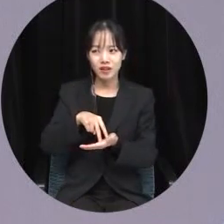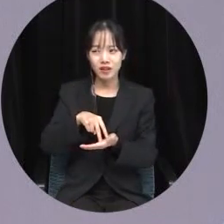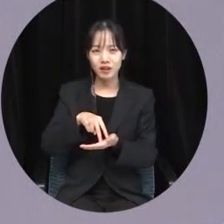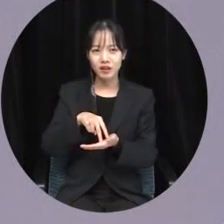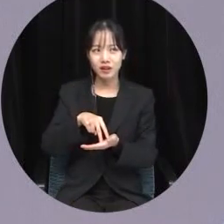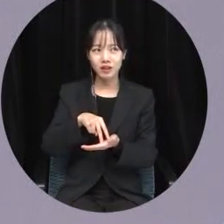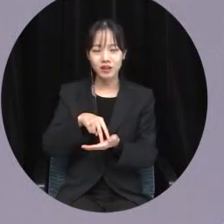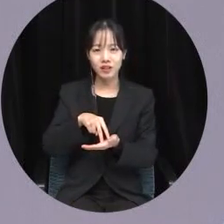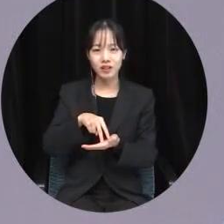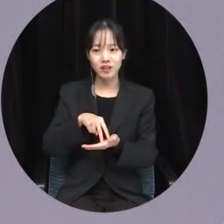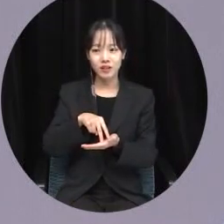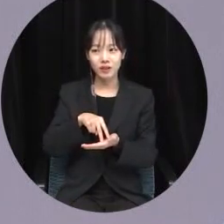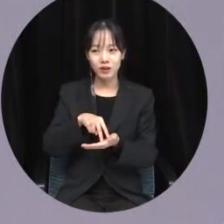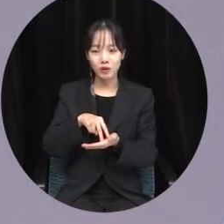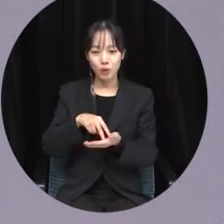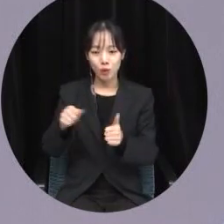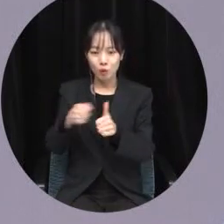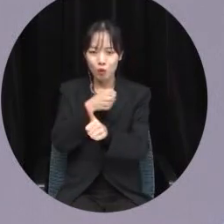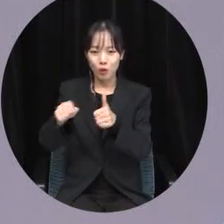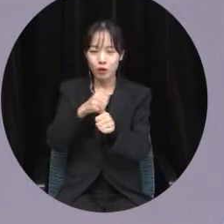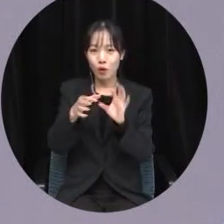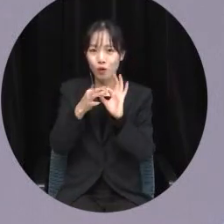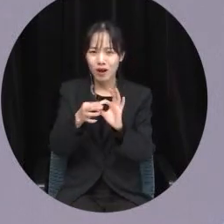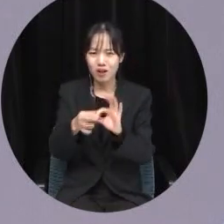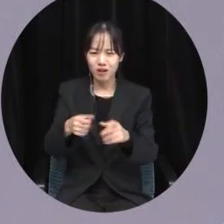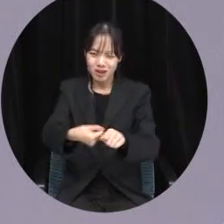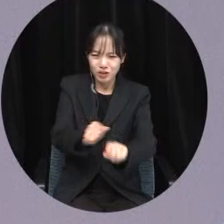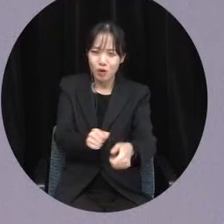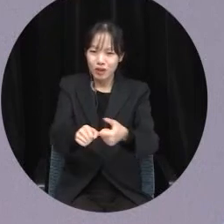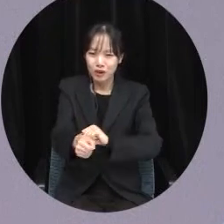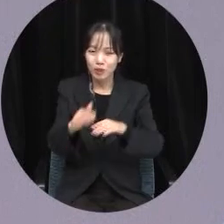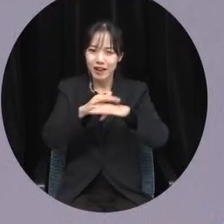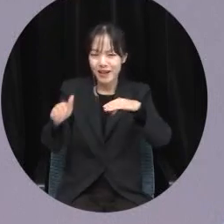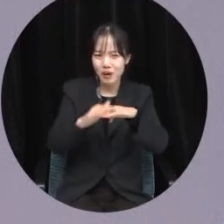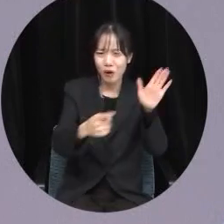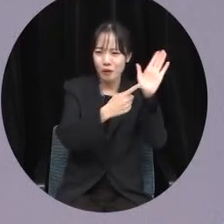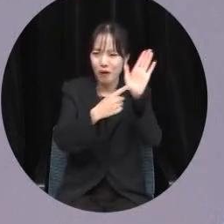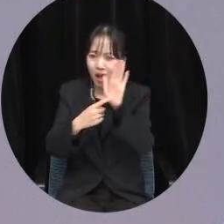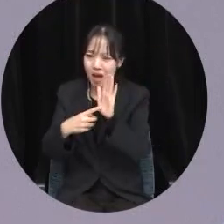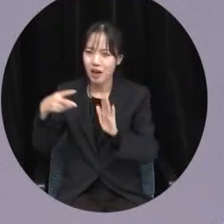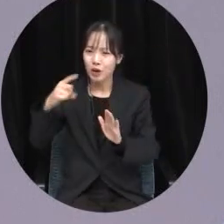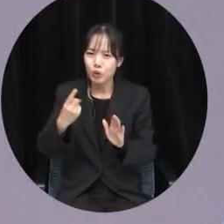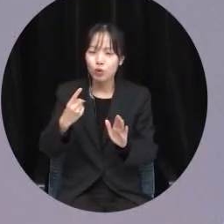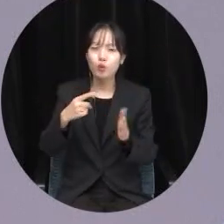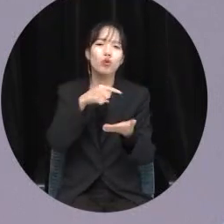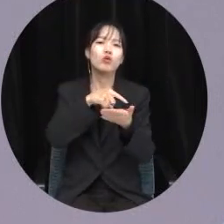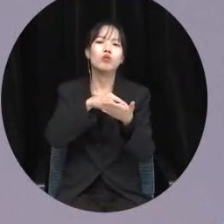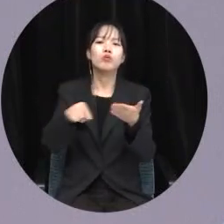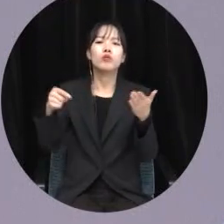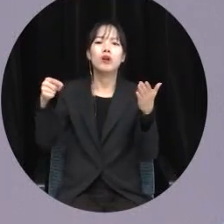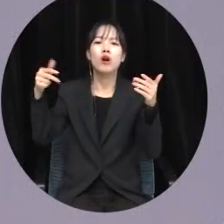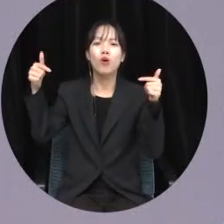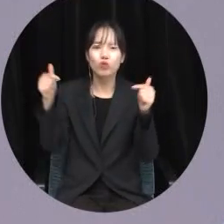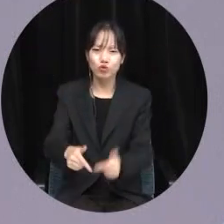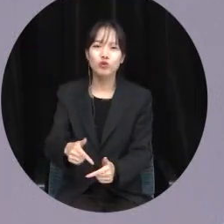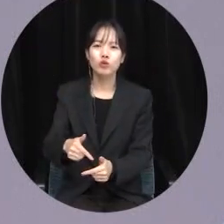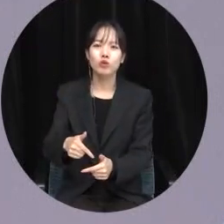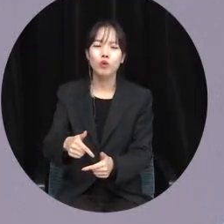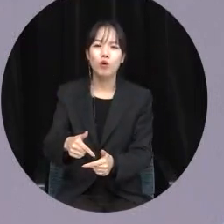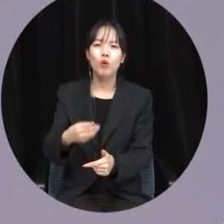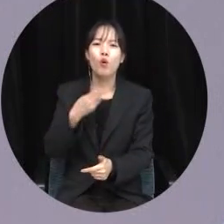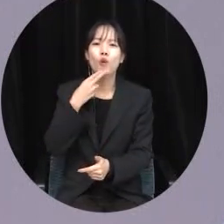절대 불이익을 보지 않도록 일단 해줘야 되고 그럼에도 불구하고 이 학폭을 은폐하려고 했다면 강하게 처벌해야지만